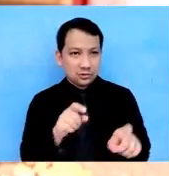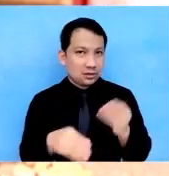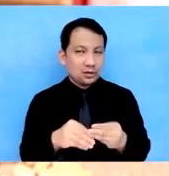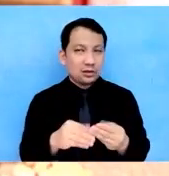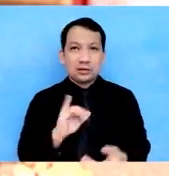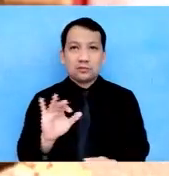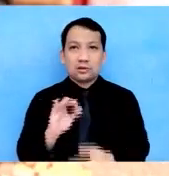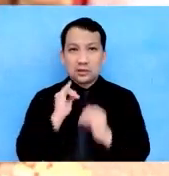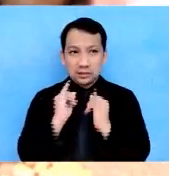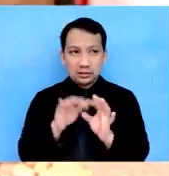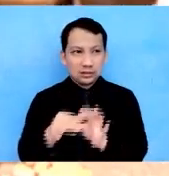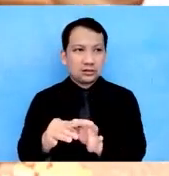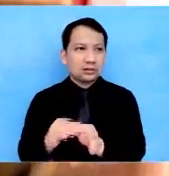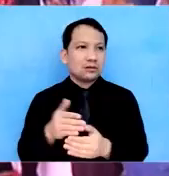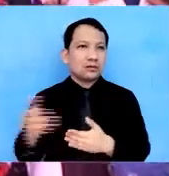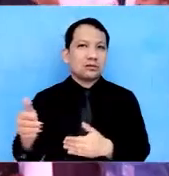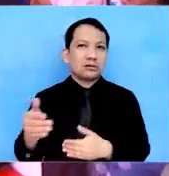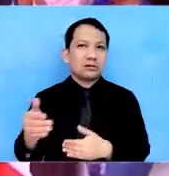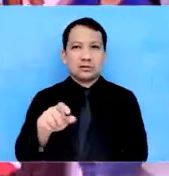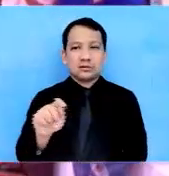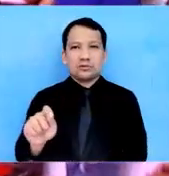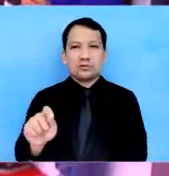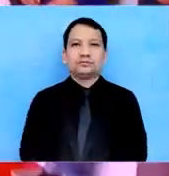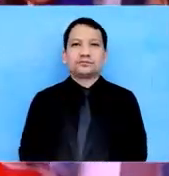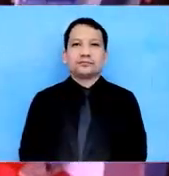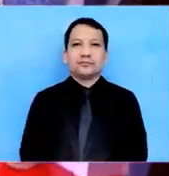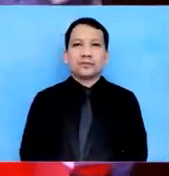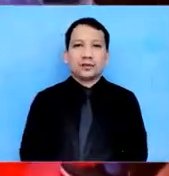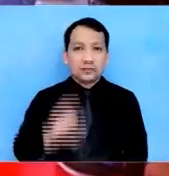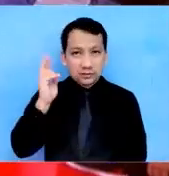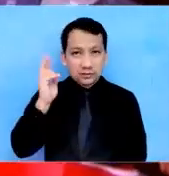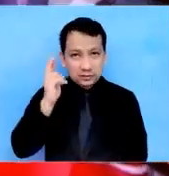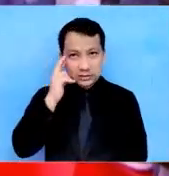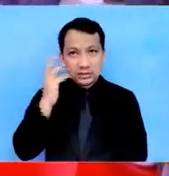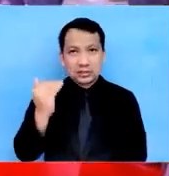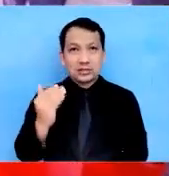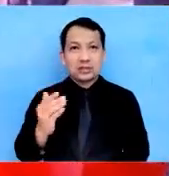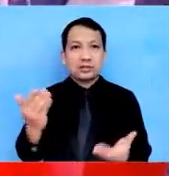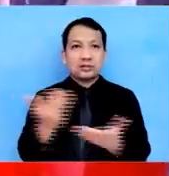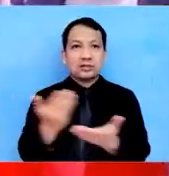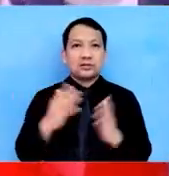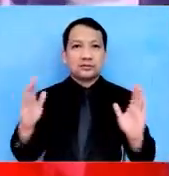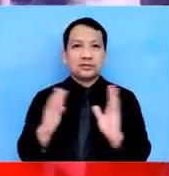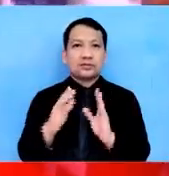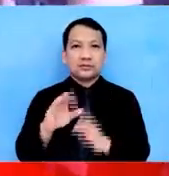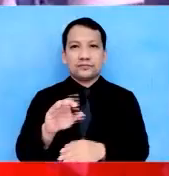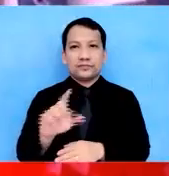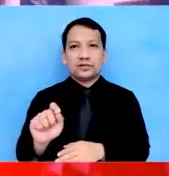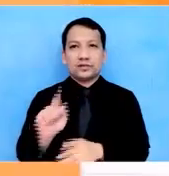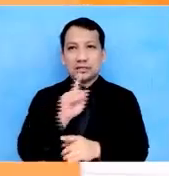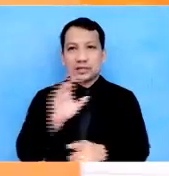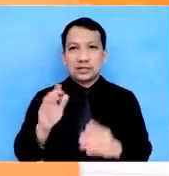pag nag-i-interview ako, sumisipa naman yung pagiging host. Isa pang rason para masabangan ang bagong Face to Face, ang